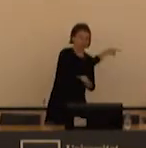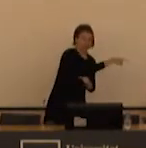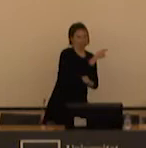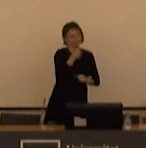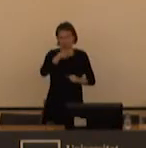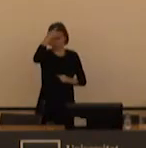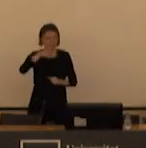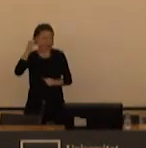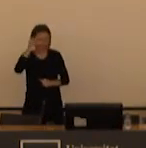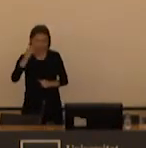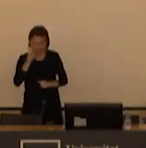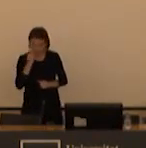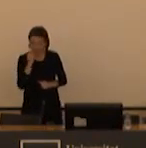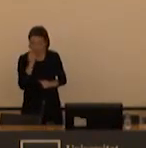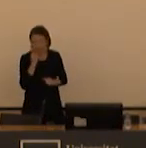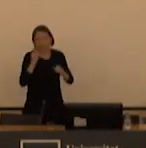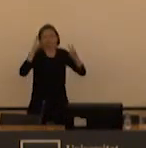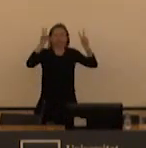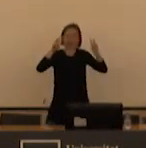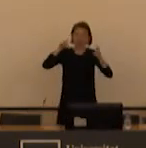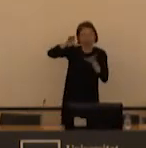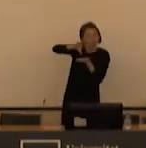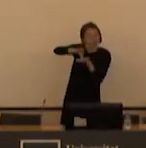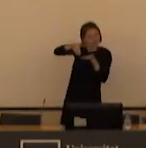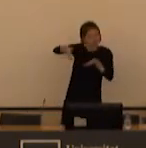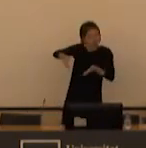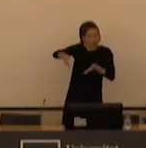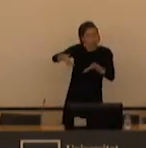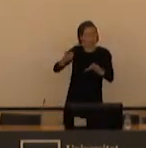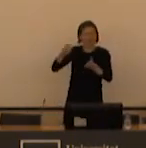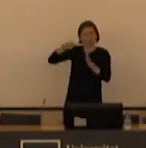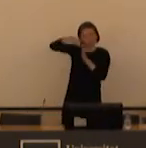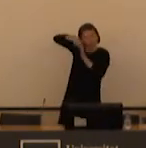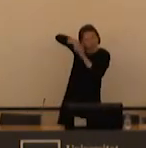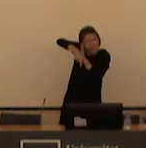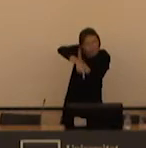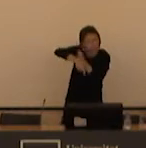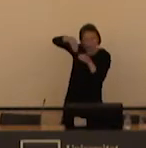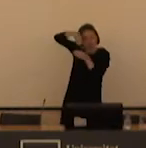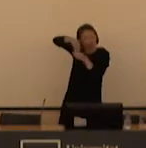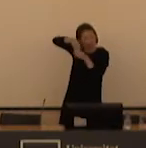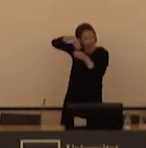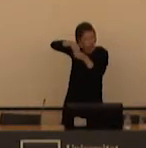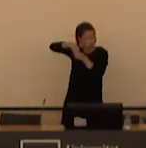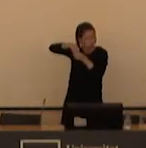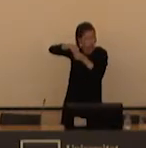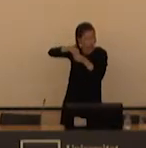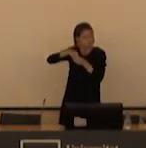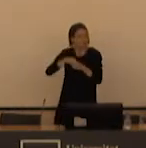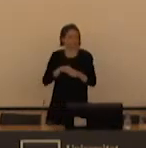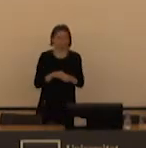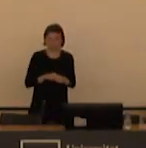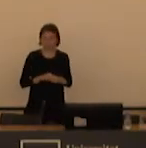Ara parlarem jo i el Santi, jo sóc la Gemma Barberà, i parlaré d'aquest curs i